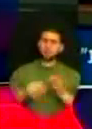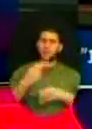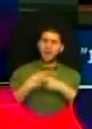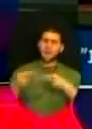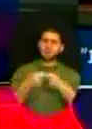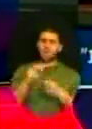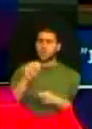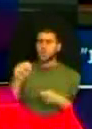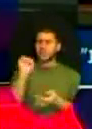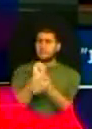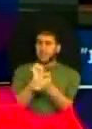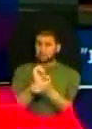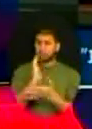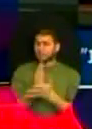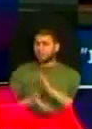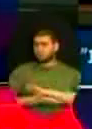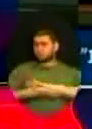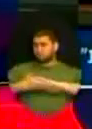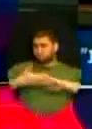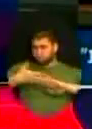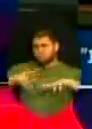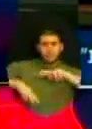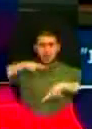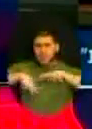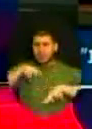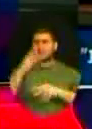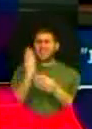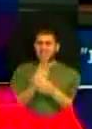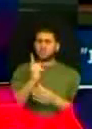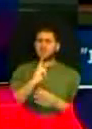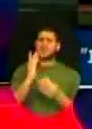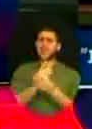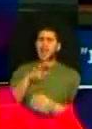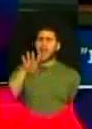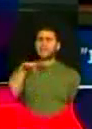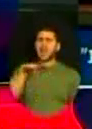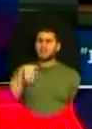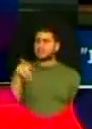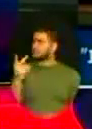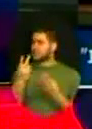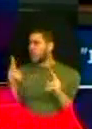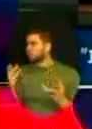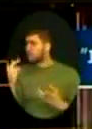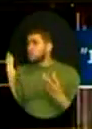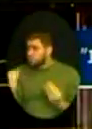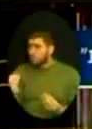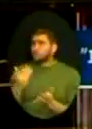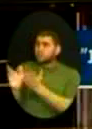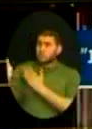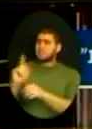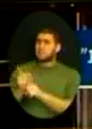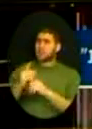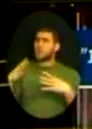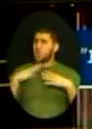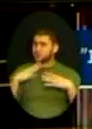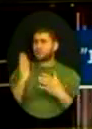רק לעניין המעצרים, משום שכבר התחילה לטפל בתיק הזה שנקרא תיק 4000. זה לא משנה. והוא... טוב שהוא הוציא אותה מיד לחופשה,